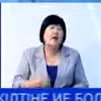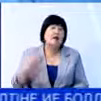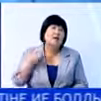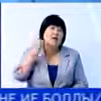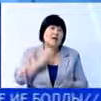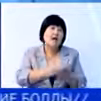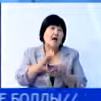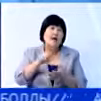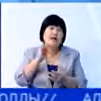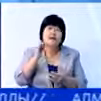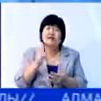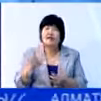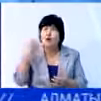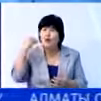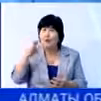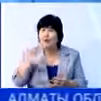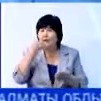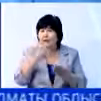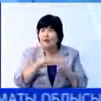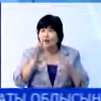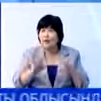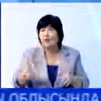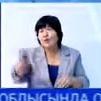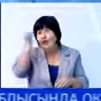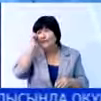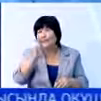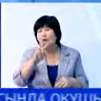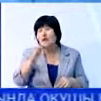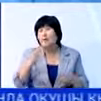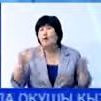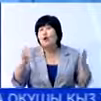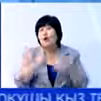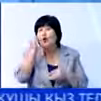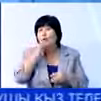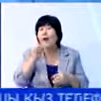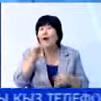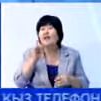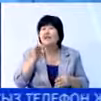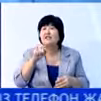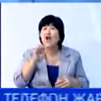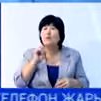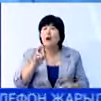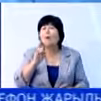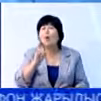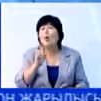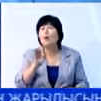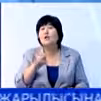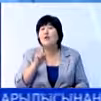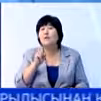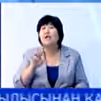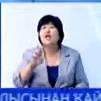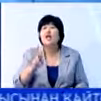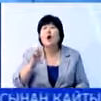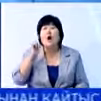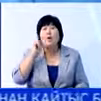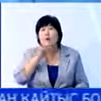ардагерлері тарихы терең Түркістанда болып, киелі орындарға зиярат етті. Бір топ қария Арыстанбаб, Қожахмет Яссауи кесенелеріне барып, бабалар